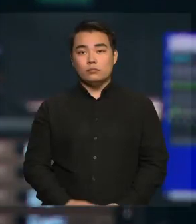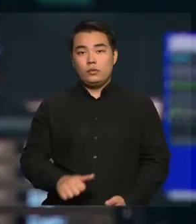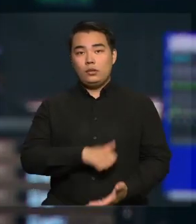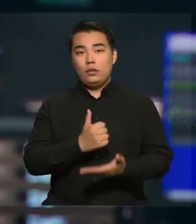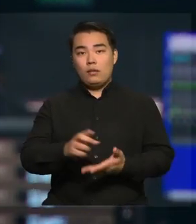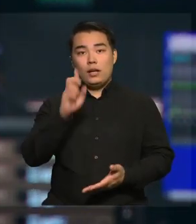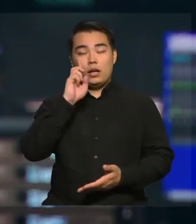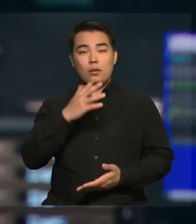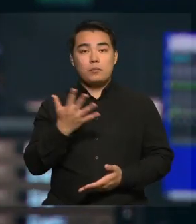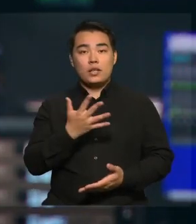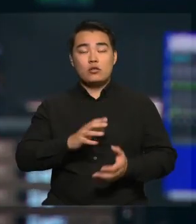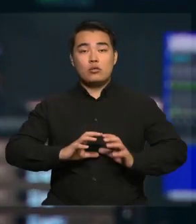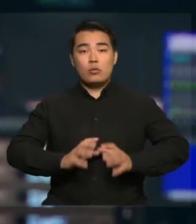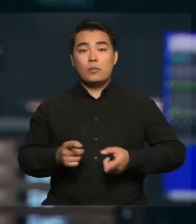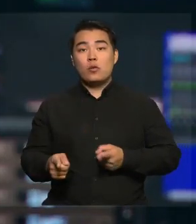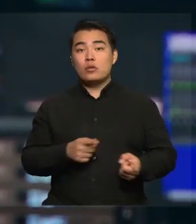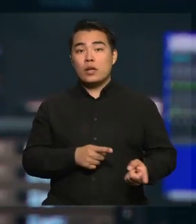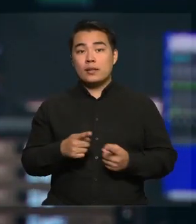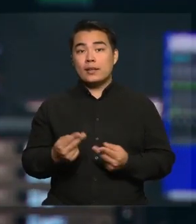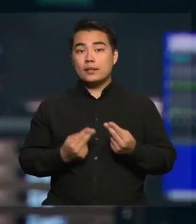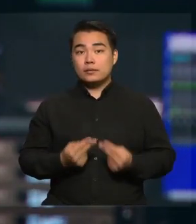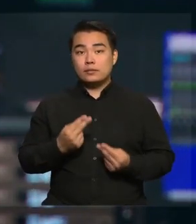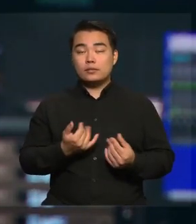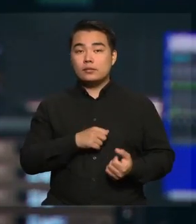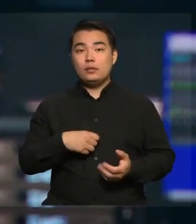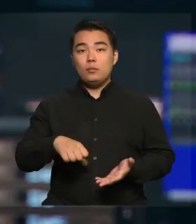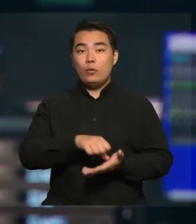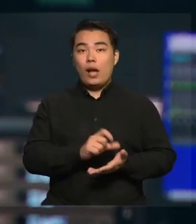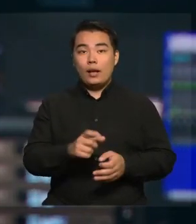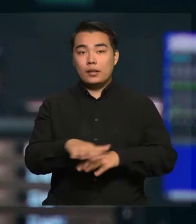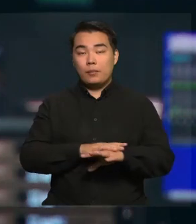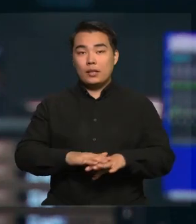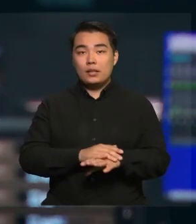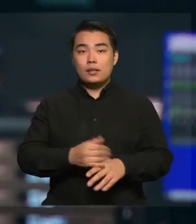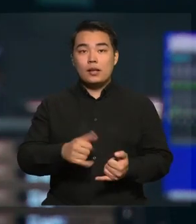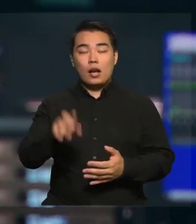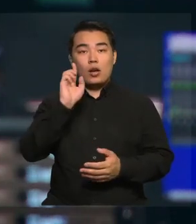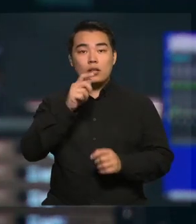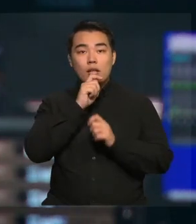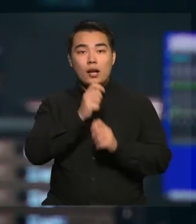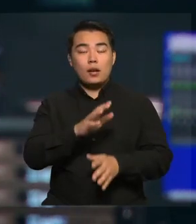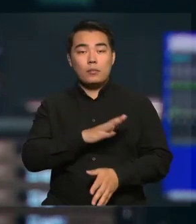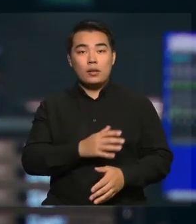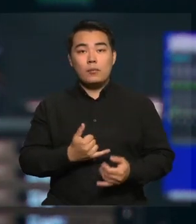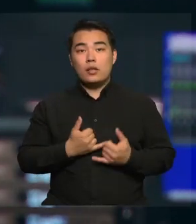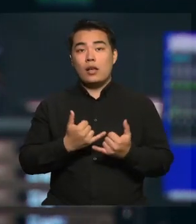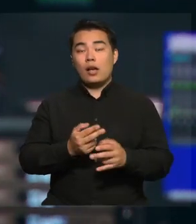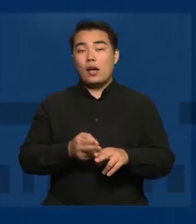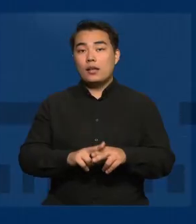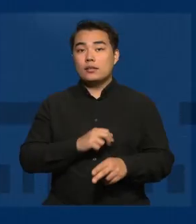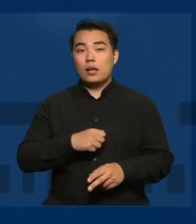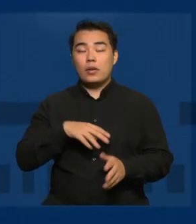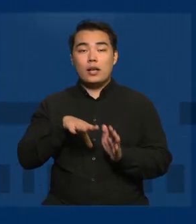Мемлекет басшысы 5-ші дүниежүзілік көшпенділер ойындарына атсалысқан азаматтарды мемлекеттік наградалармен марапаттады. Оның ішінде